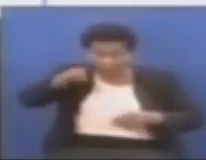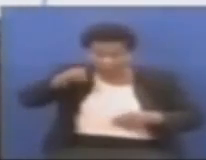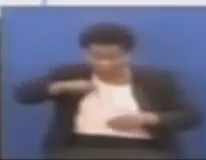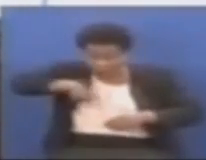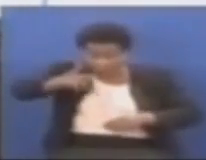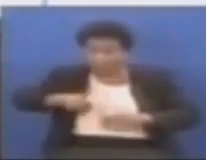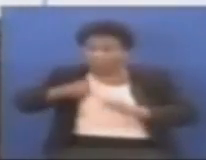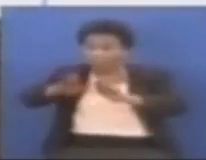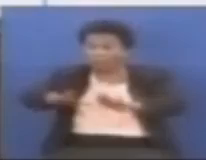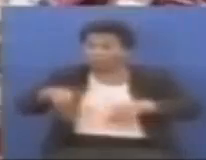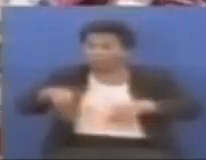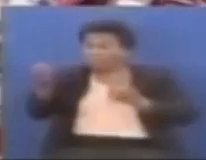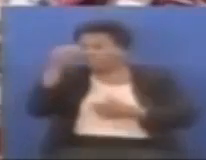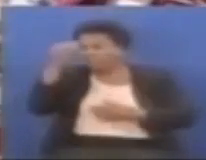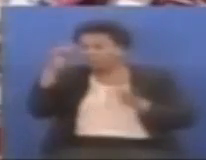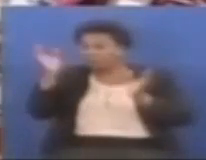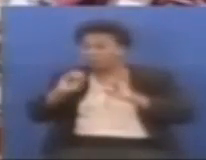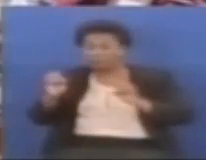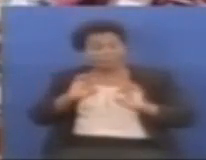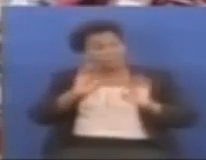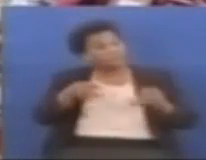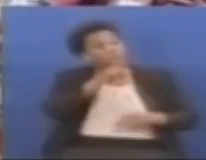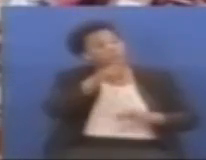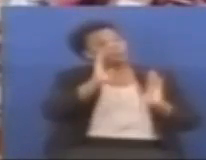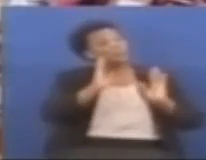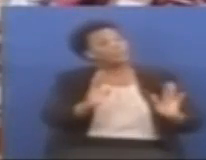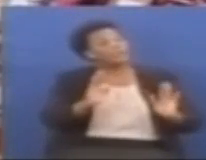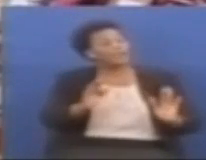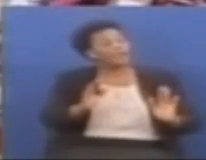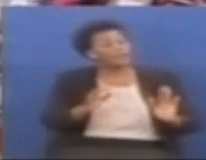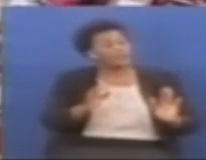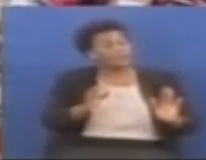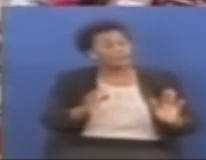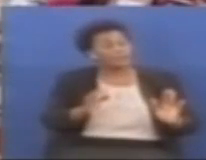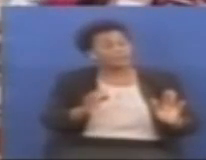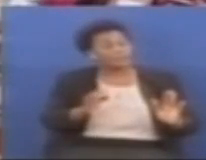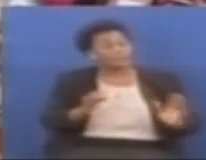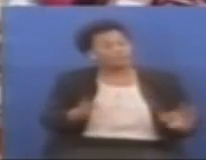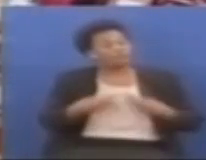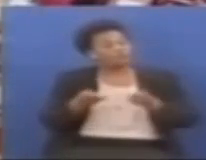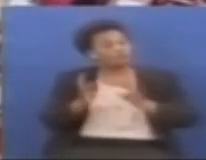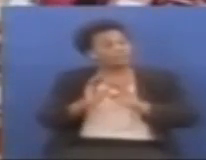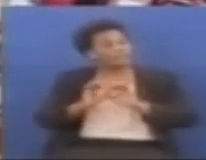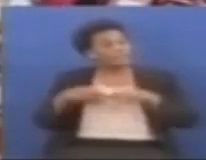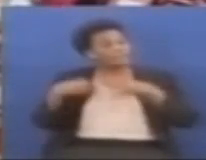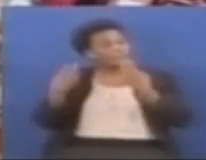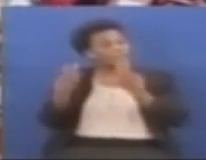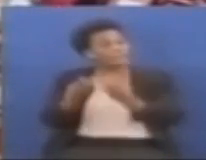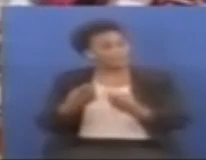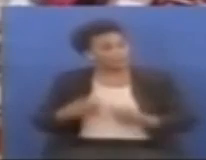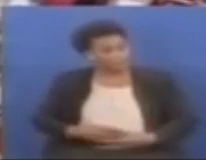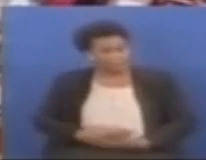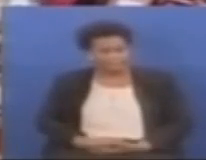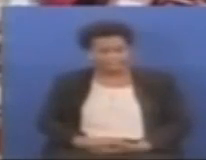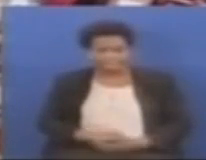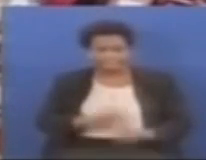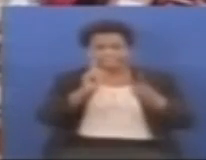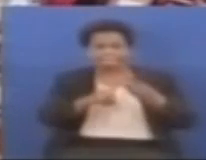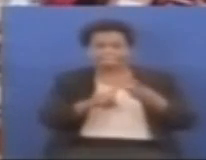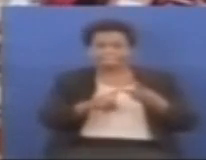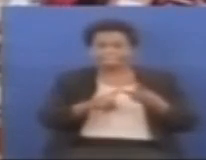namba 396, lakini kutokana na mfumo dume tulionao katika nchi yetu ya